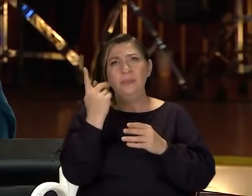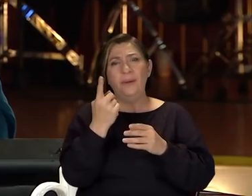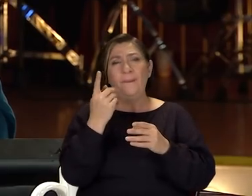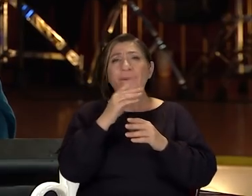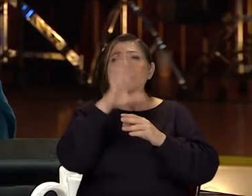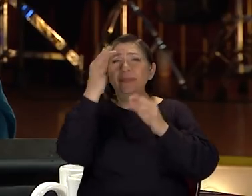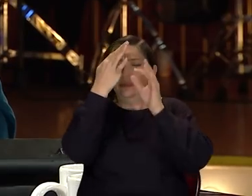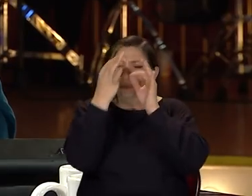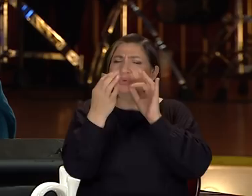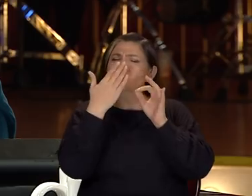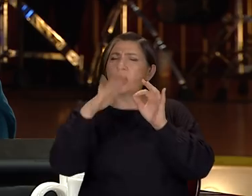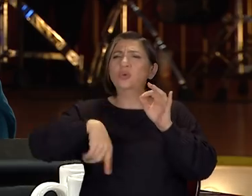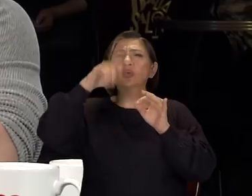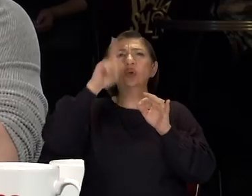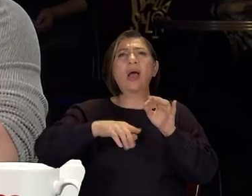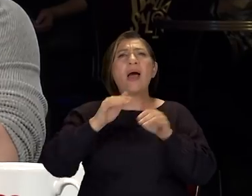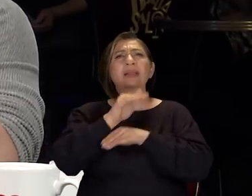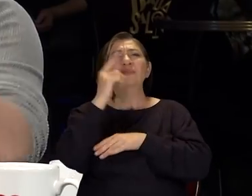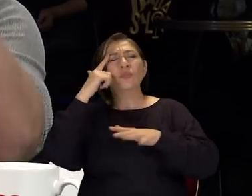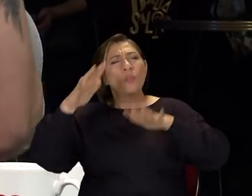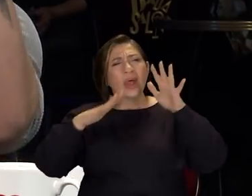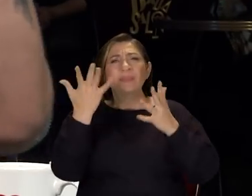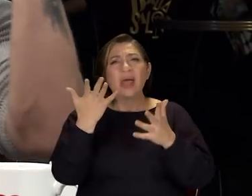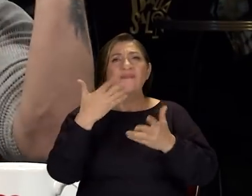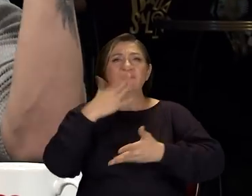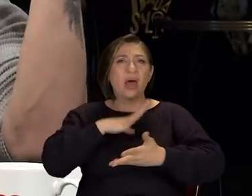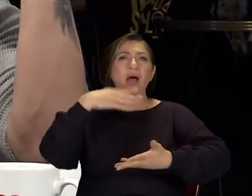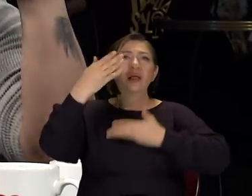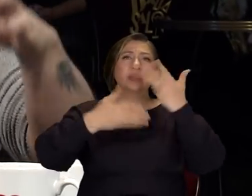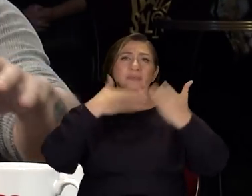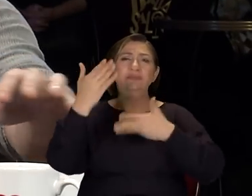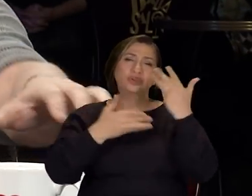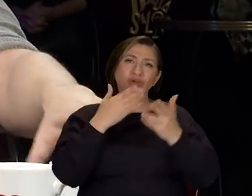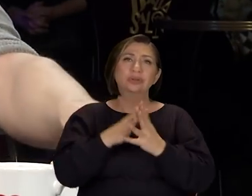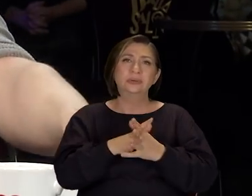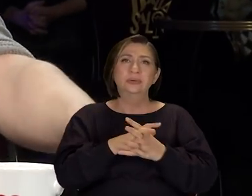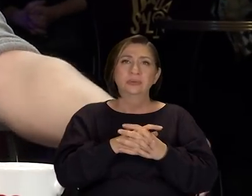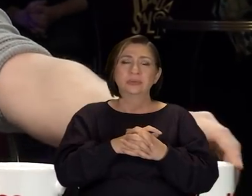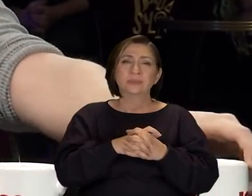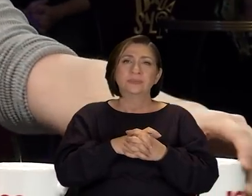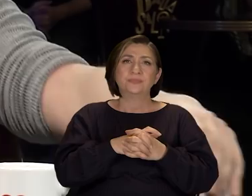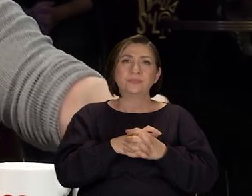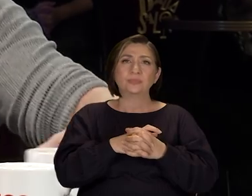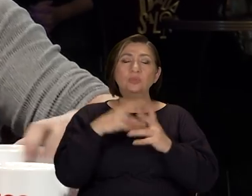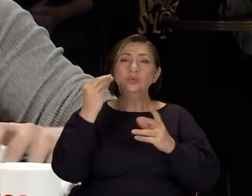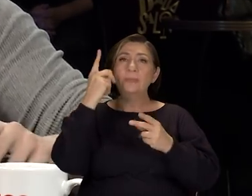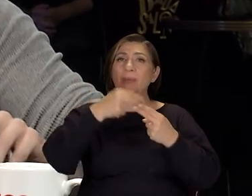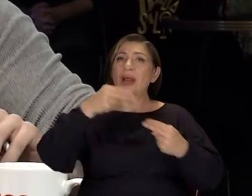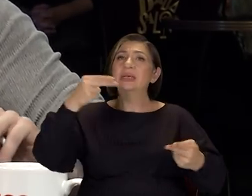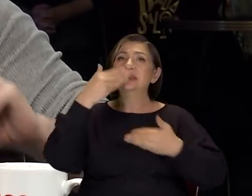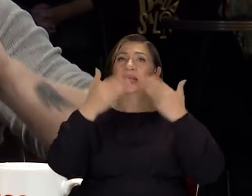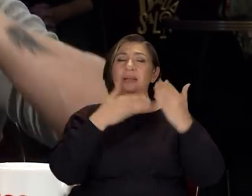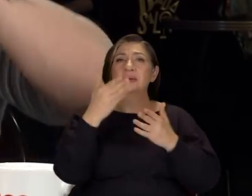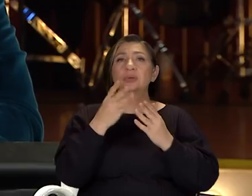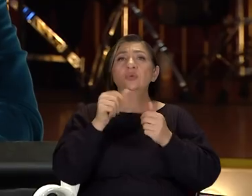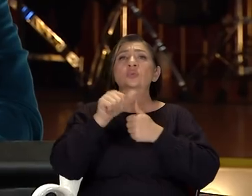yani her şeyini, doğal günlük hayatını çekip bütün bunalımların hmm, aslında o görüldüğü gibi hmm, olmadığını, her şeyini anlatan bir güzel anlatmışlar. Yani. Aslında